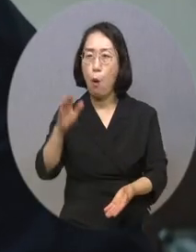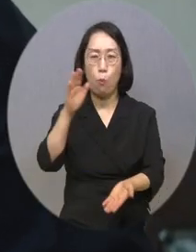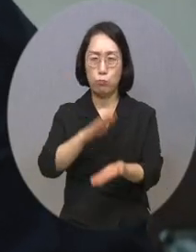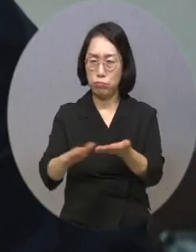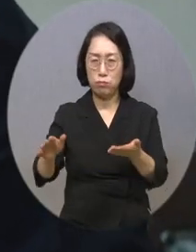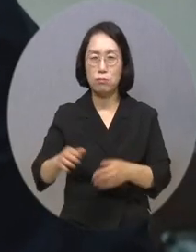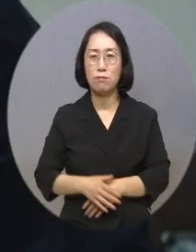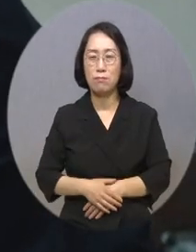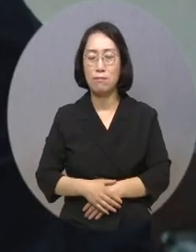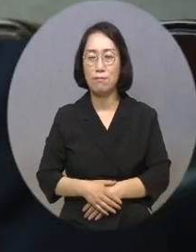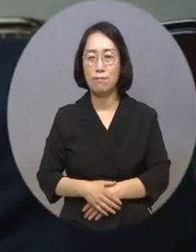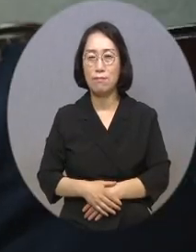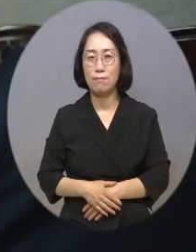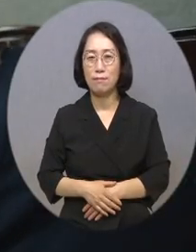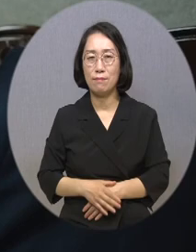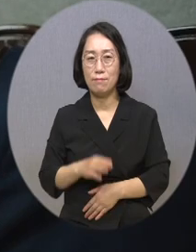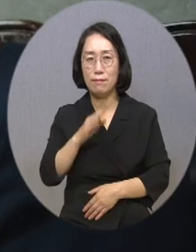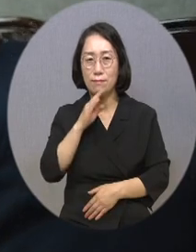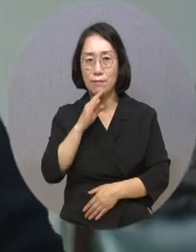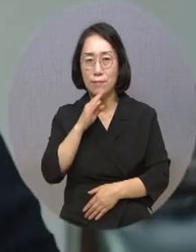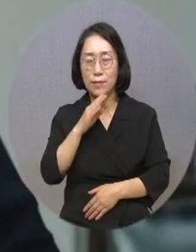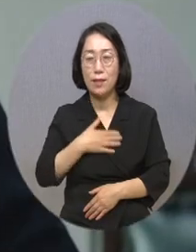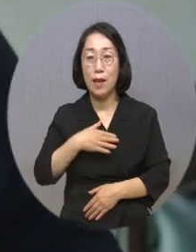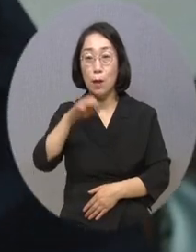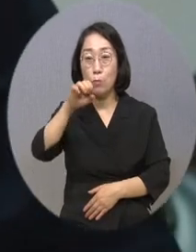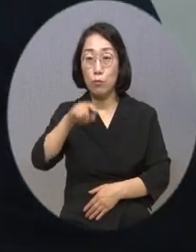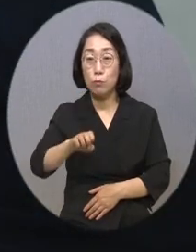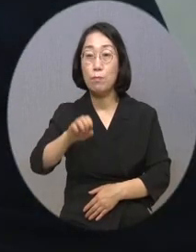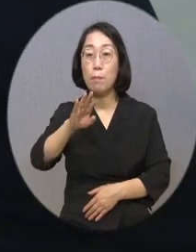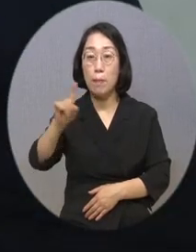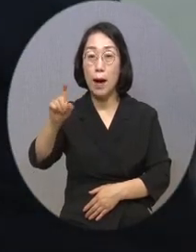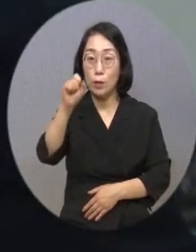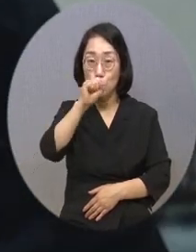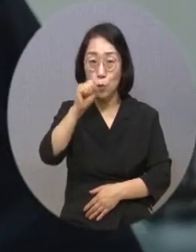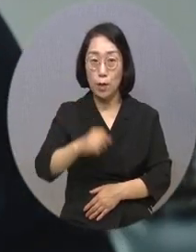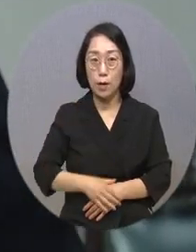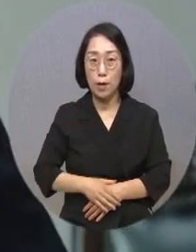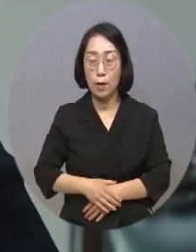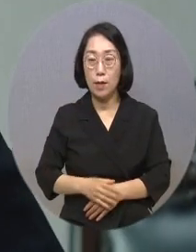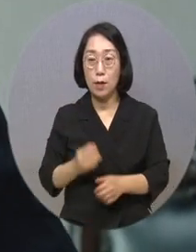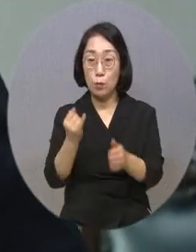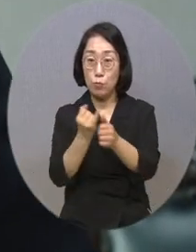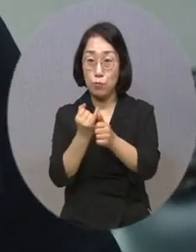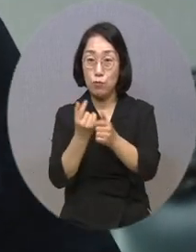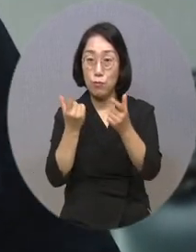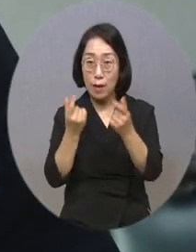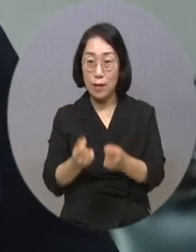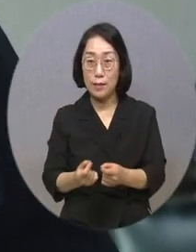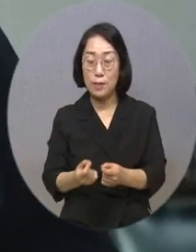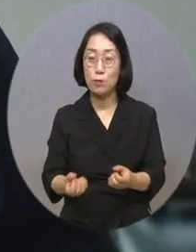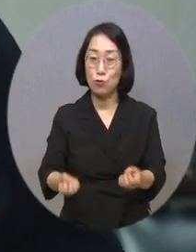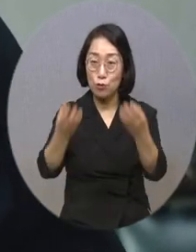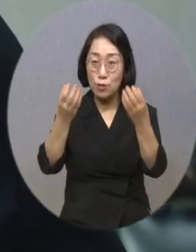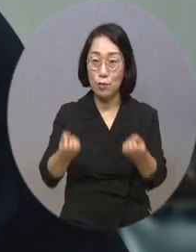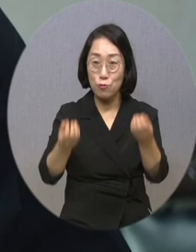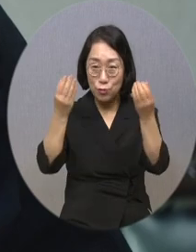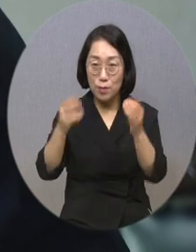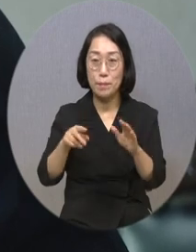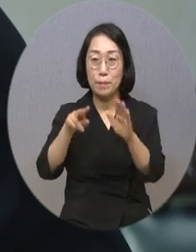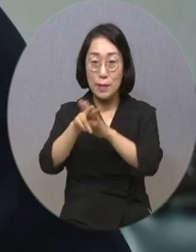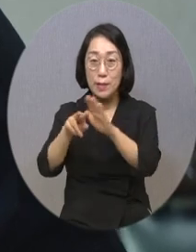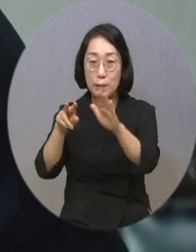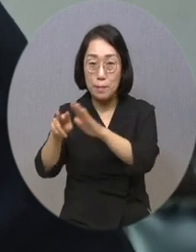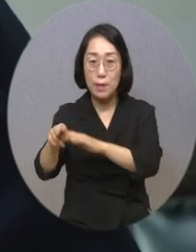팔거든요. 저 품발이 엄청 좋아. 집사람하고 축제장을 많이 가거든요. 네네. 둘이 가다가 서로 이제